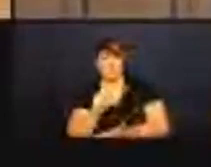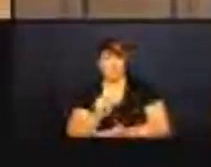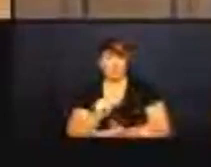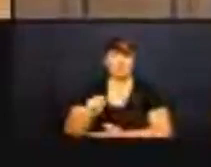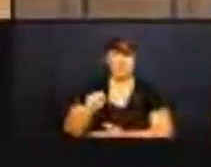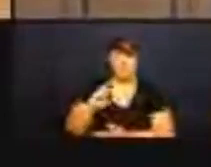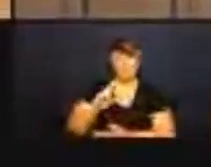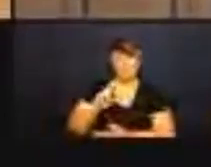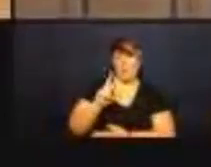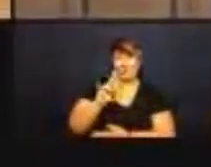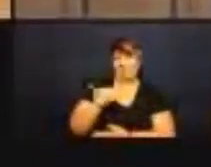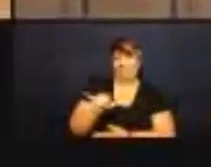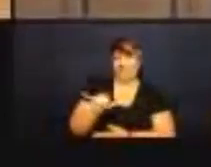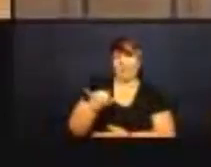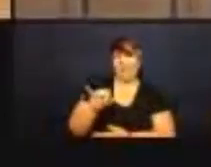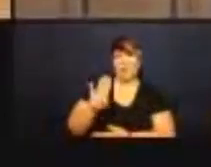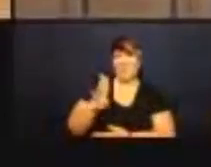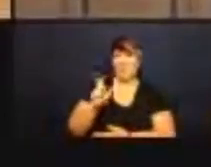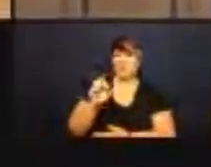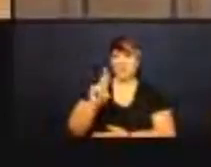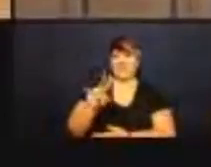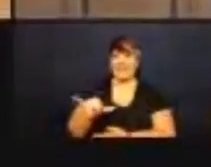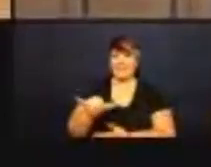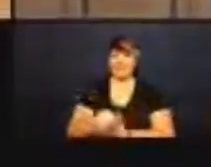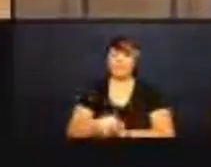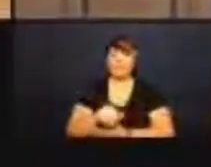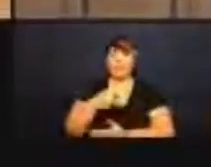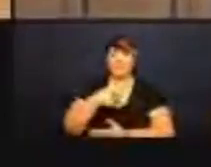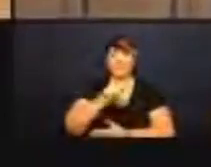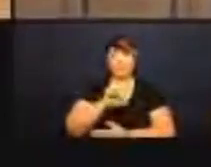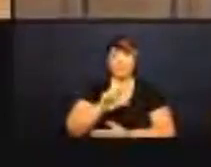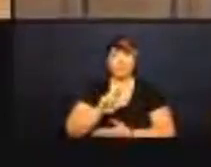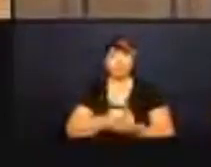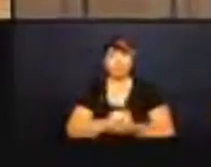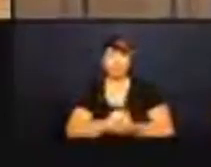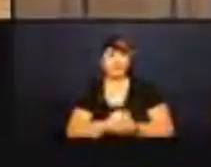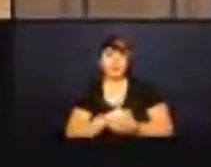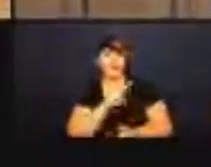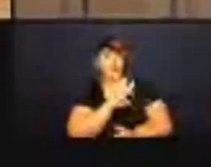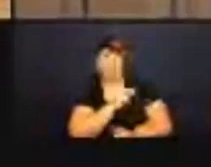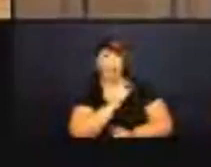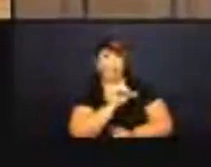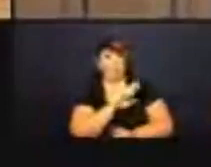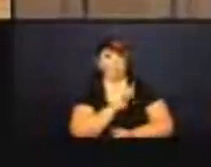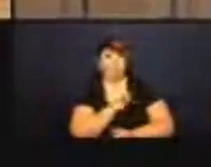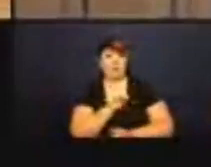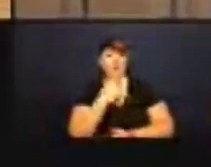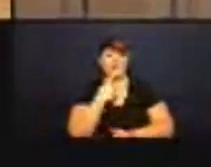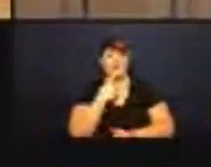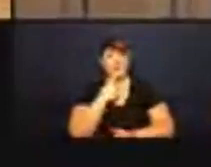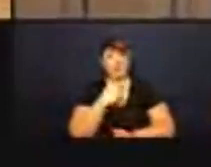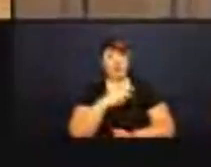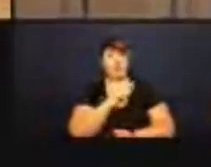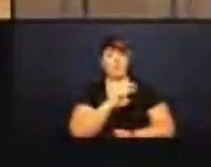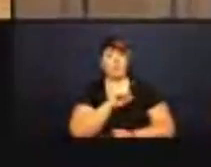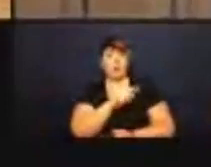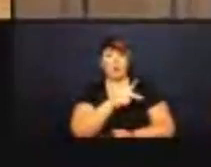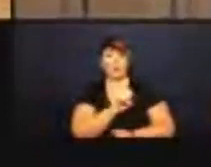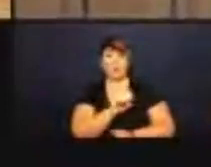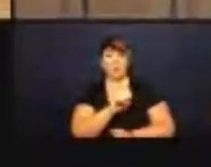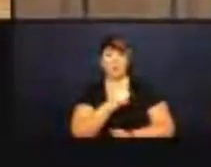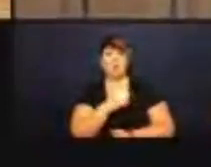Isabel Hagan, Latin Thomas. Kutoka shule ya upili ya Central, Anthony Ramsey, Make Bante, Elena Porter